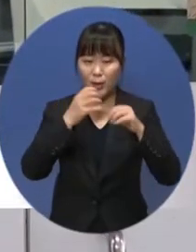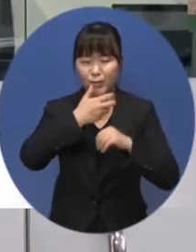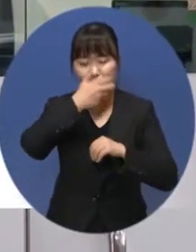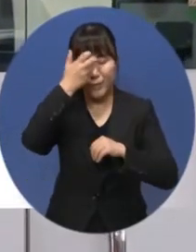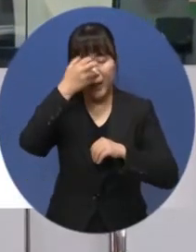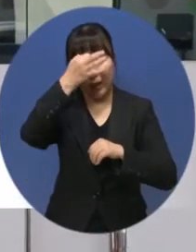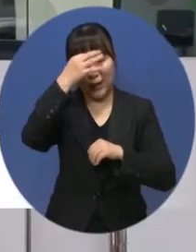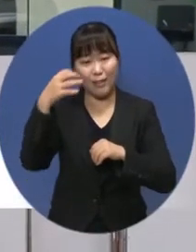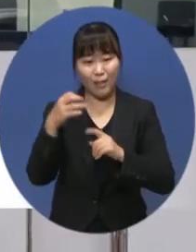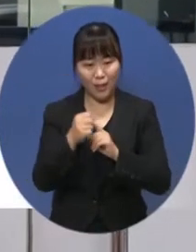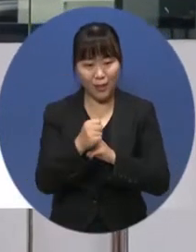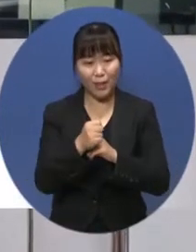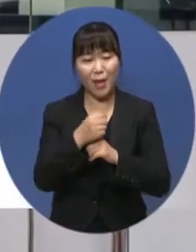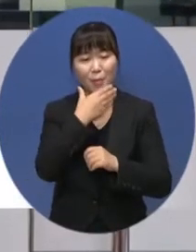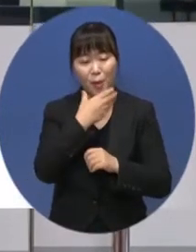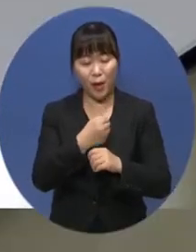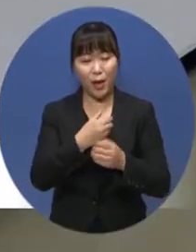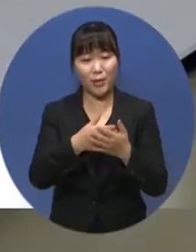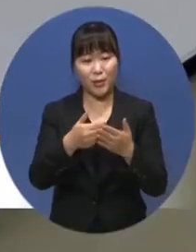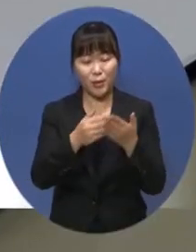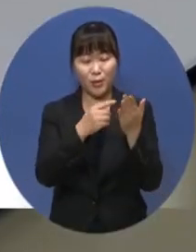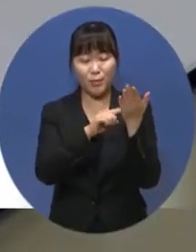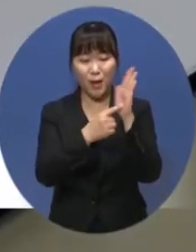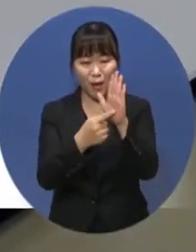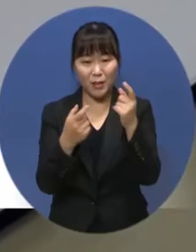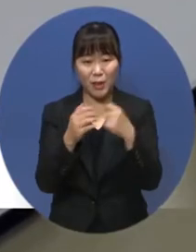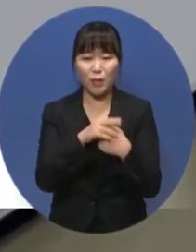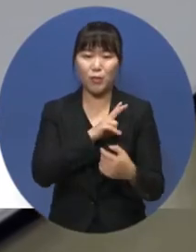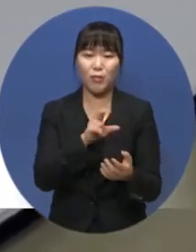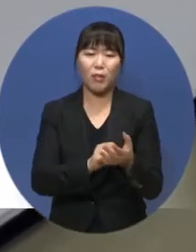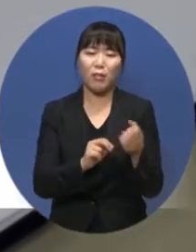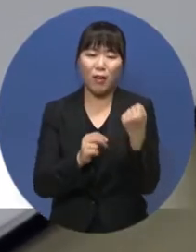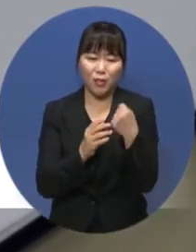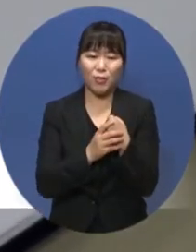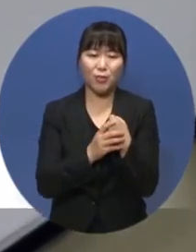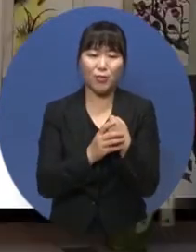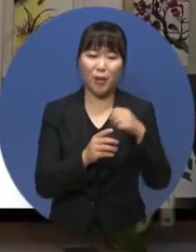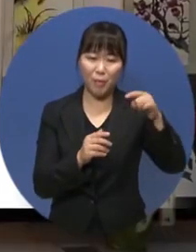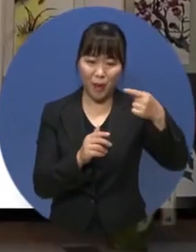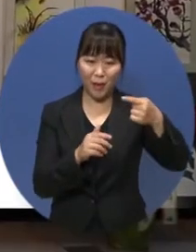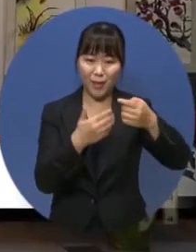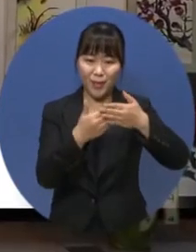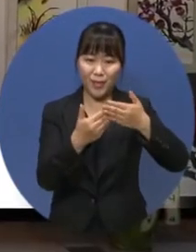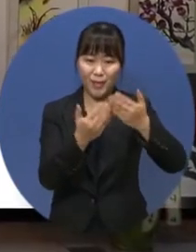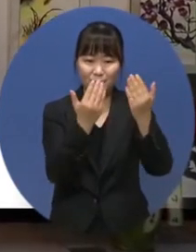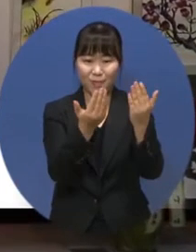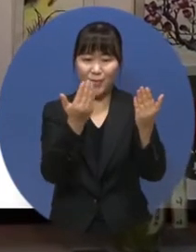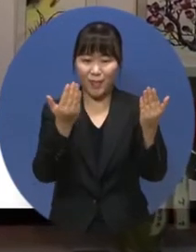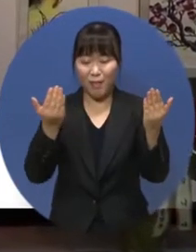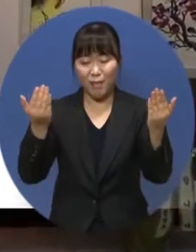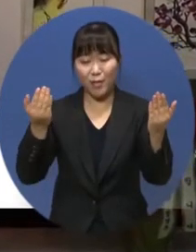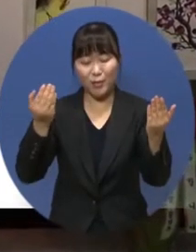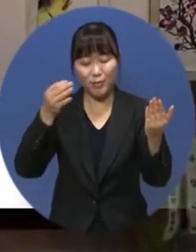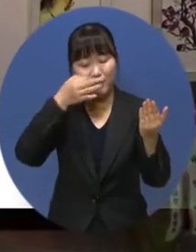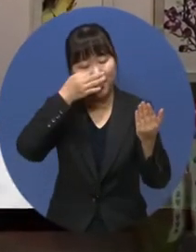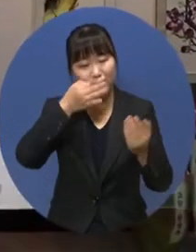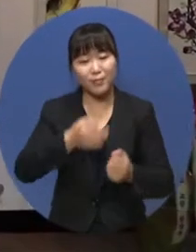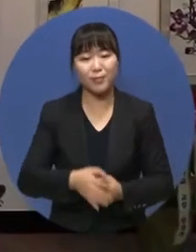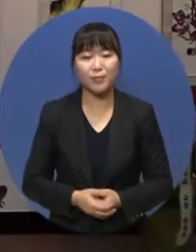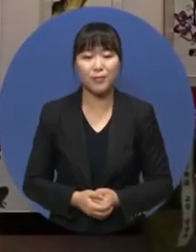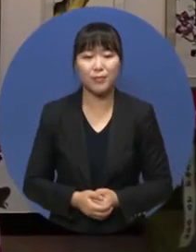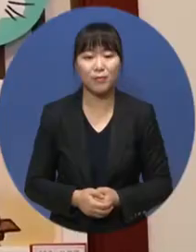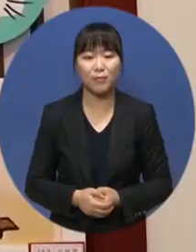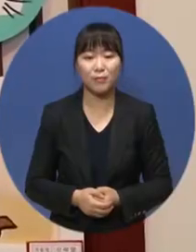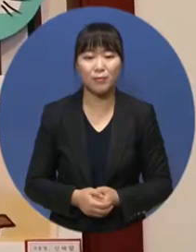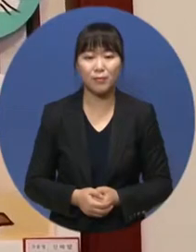키우는 행복한 전시회라는 주제로 손때 묻은 100여 점의 작품들이 선을 보여 시선을 끌고 있습니다.